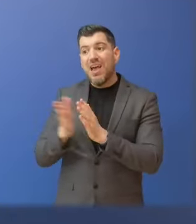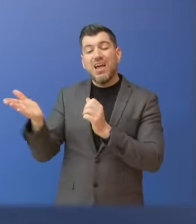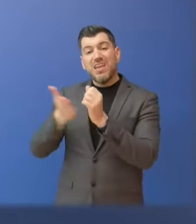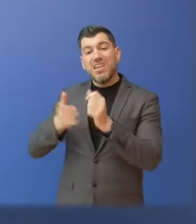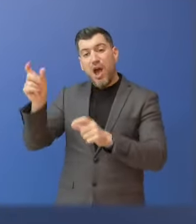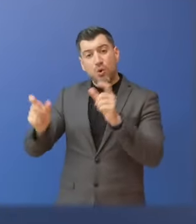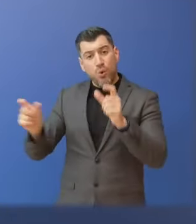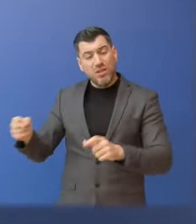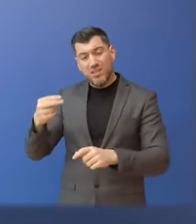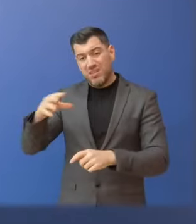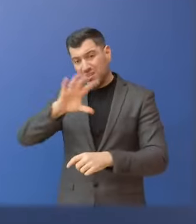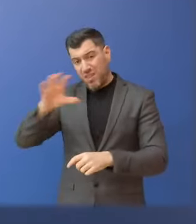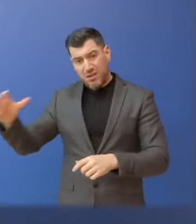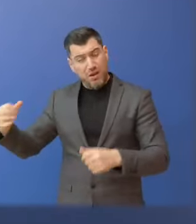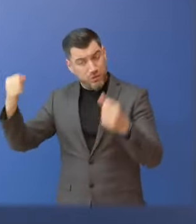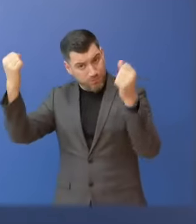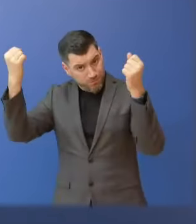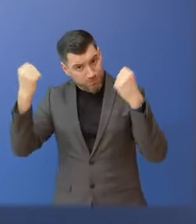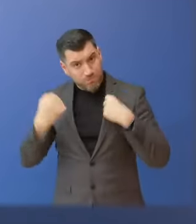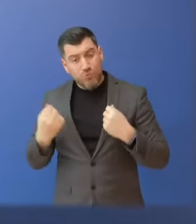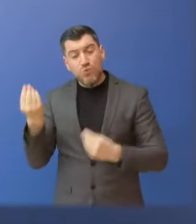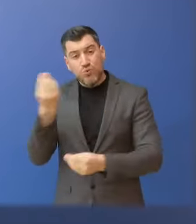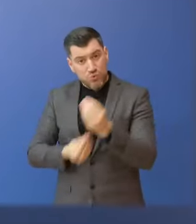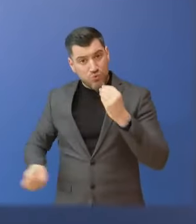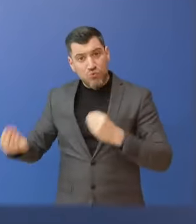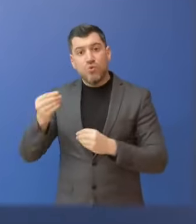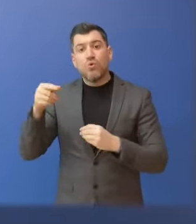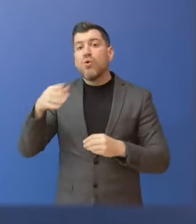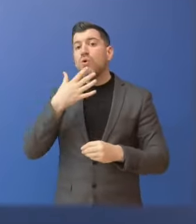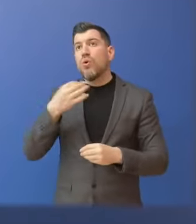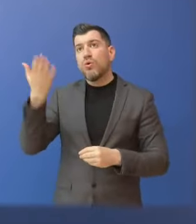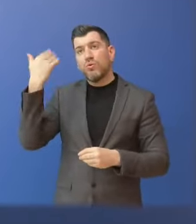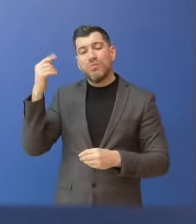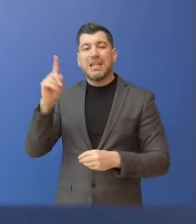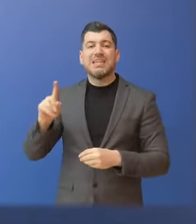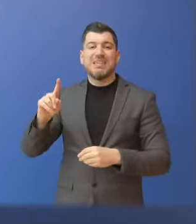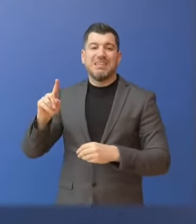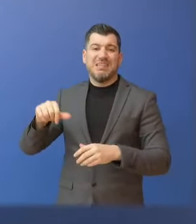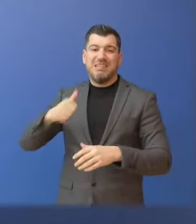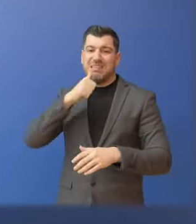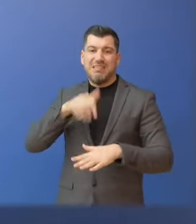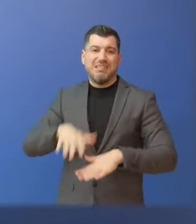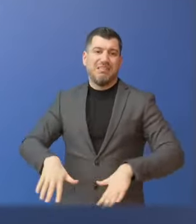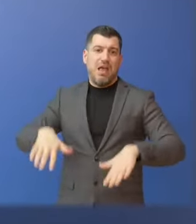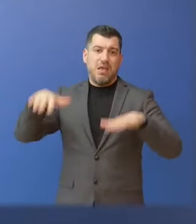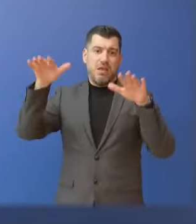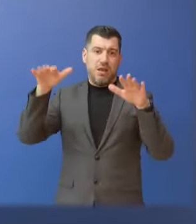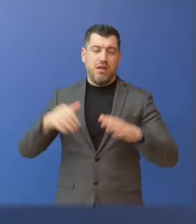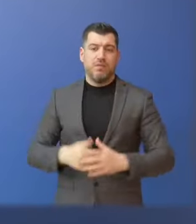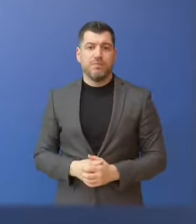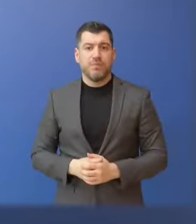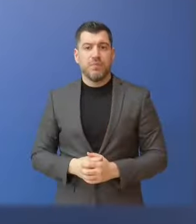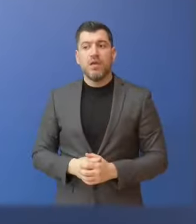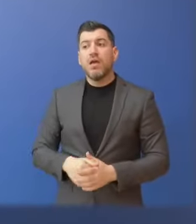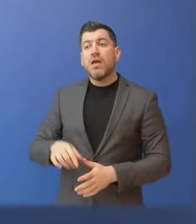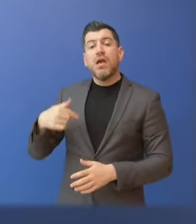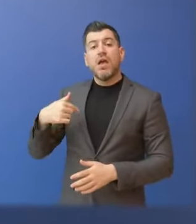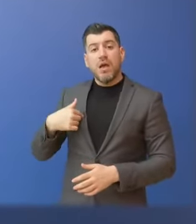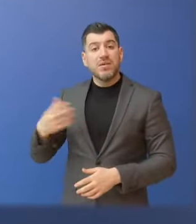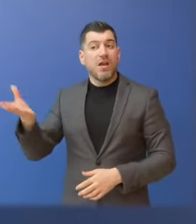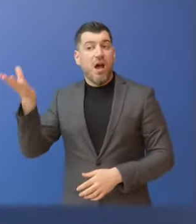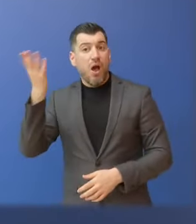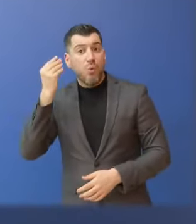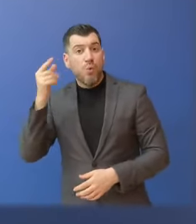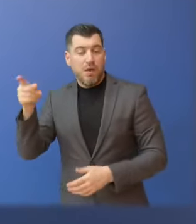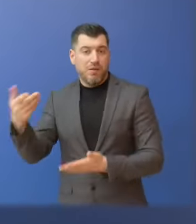daniel εμείς λοιπόν θα συνεχίσουμε να ακούμε τους αγρότες όπως κάνουμε με όλες τις επαγγελματικές ομάδες τα αιτήματά τους να τα ακούμε με πολύ